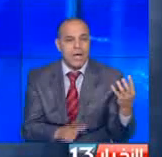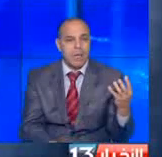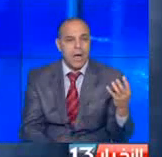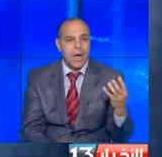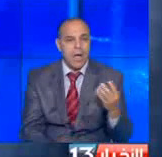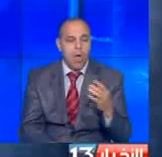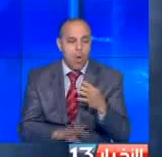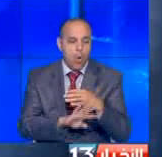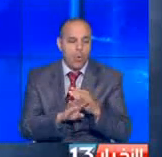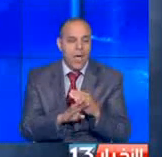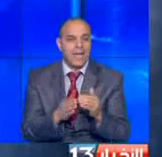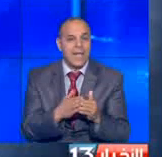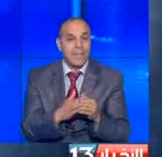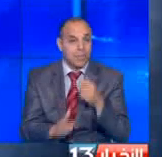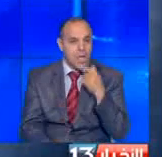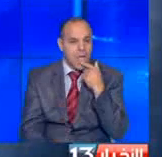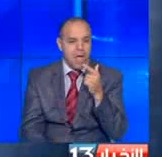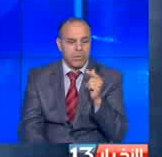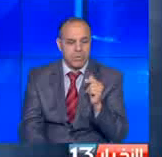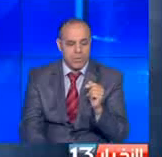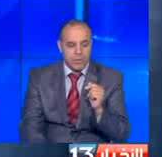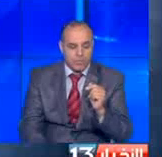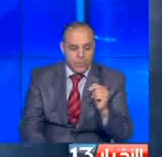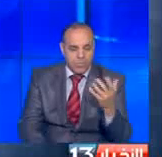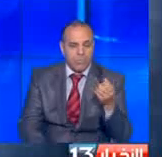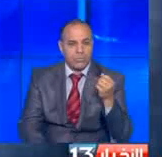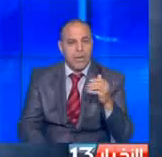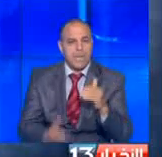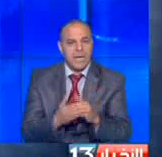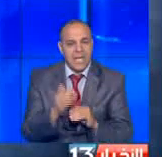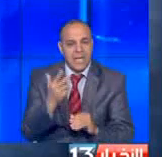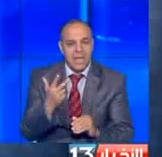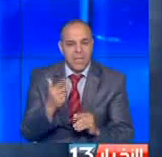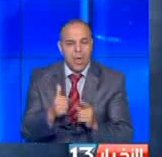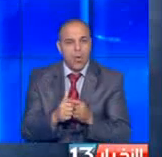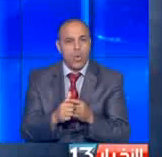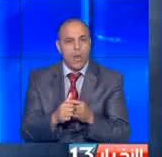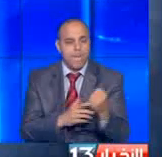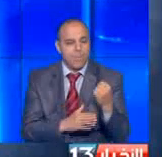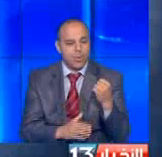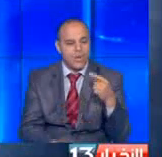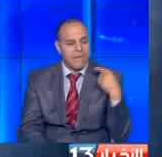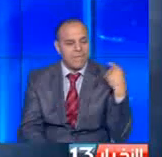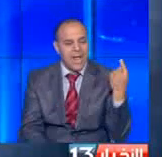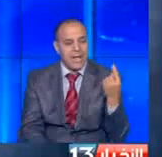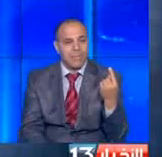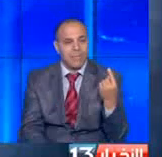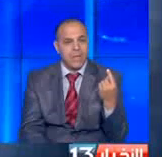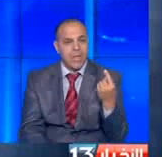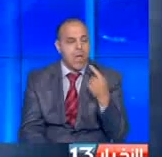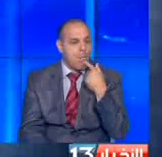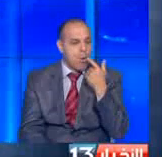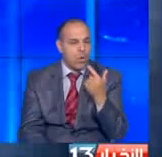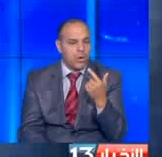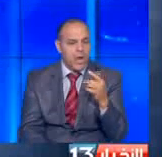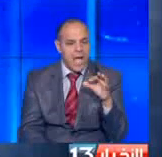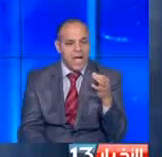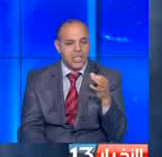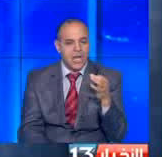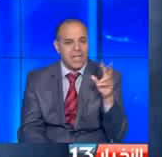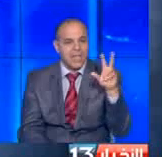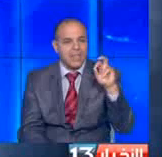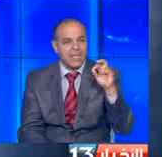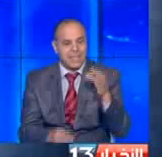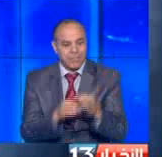الدور الربع النهائي فيما يتاهل اصحاب المراكز الثلاثه الاولى الى بطوله العالم المقرره من العاشر الى الثلاثين